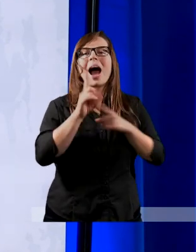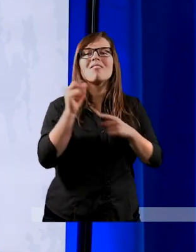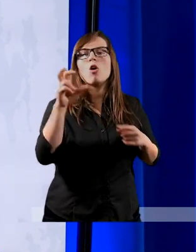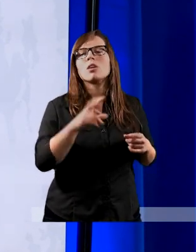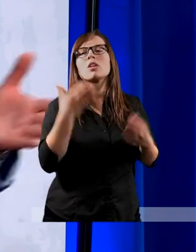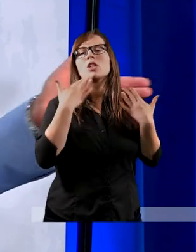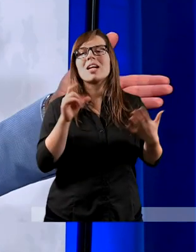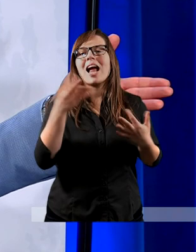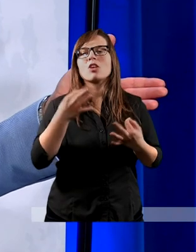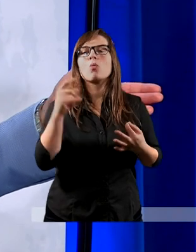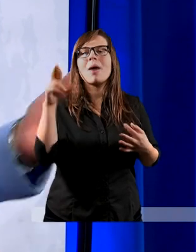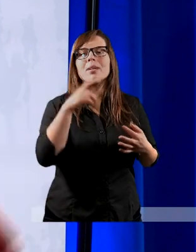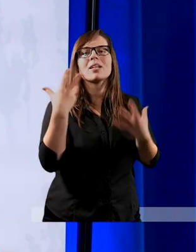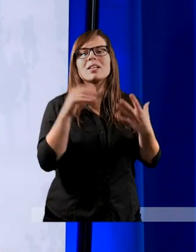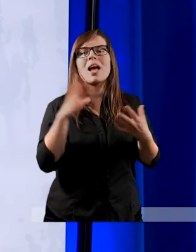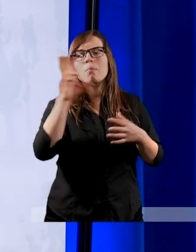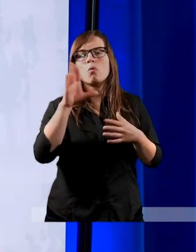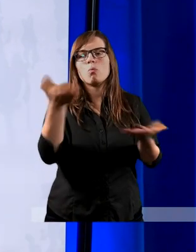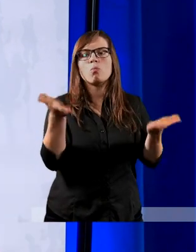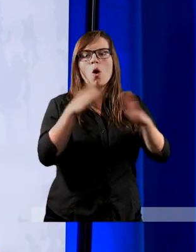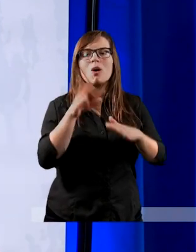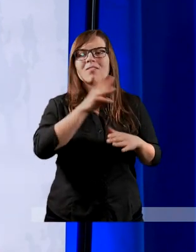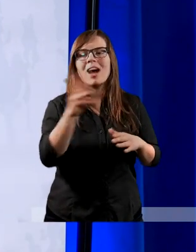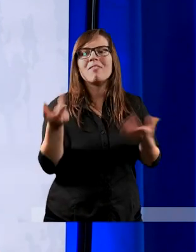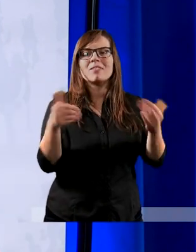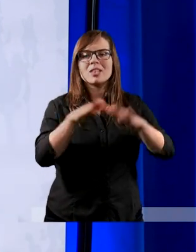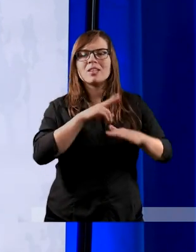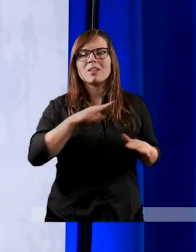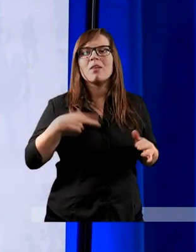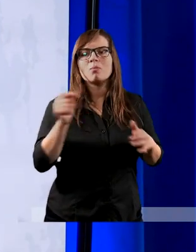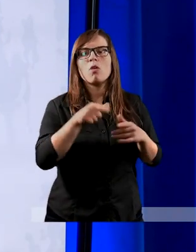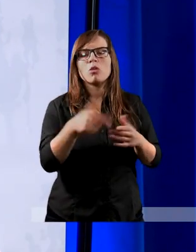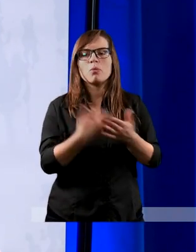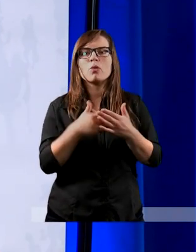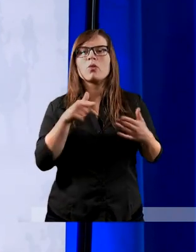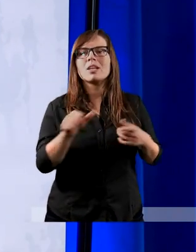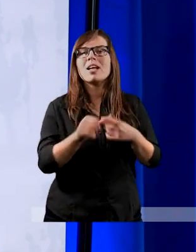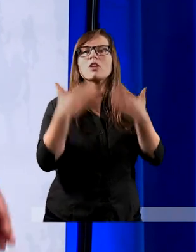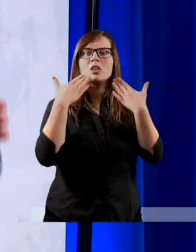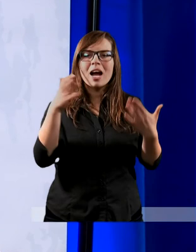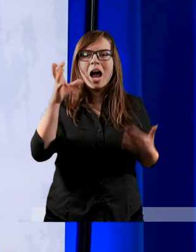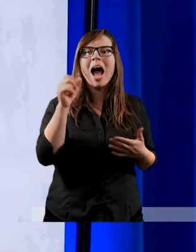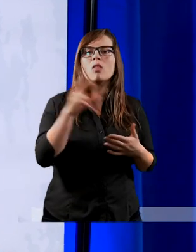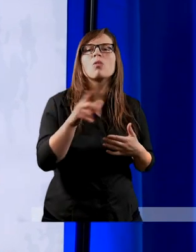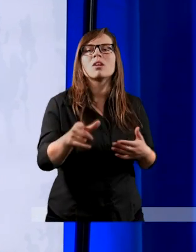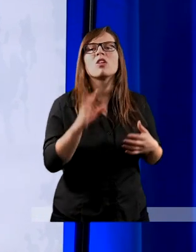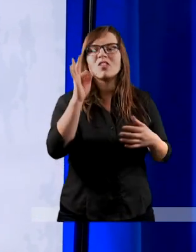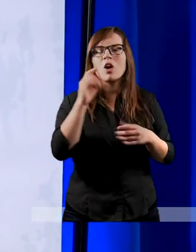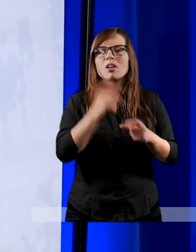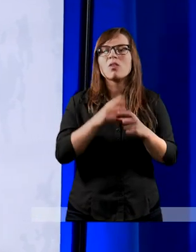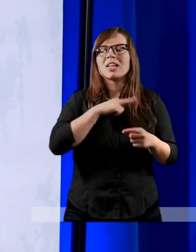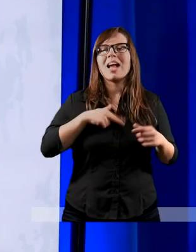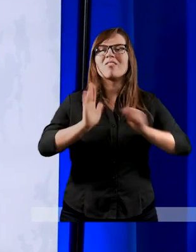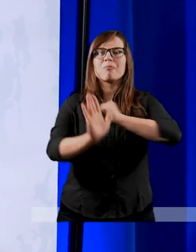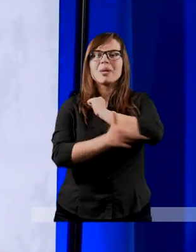Wojciechu, dziękuję za dzisiejszy webinar. Niech ci Pan błogosławi, niech błogosławi nam wszystkim, bo po to tutaj jesteśmy. Dziękuję, Artur. Twoje słowo również